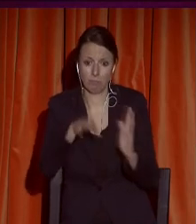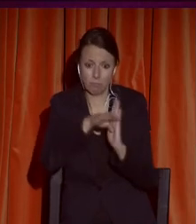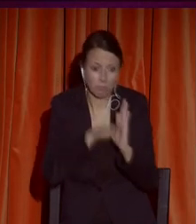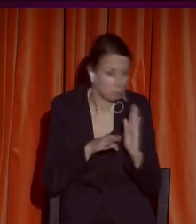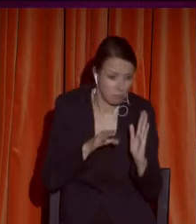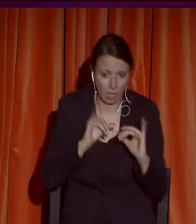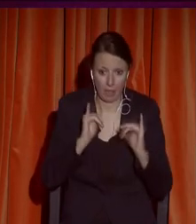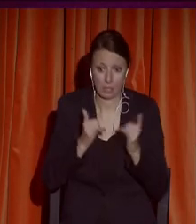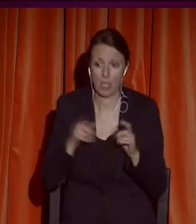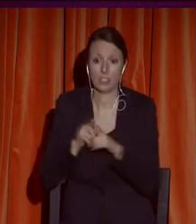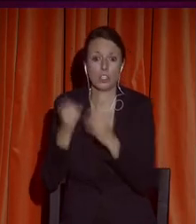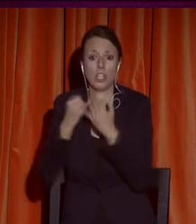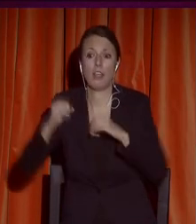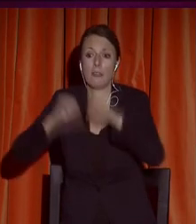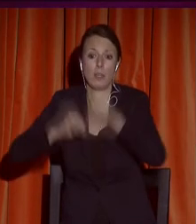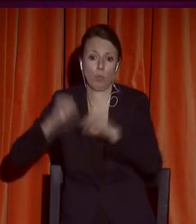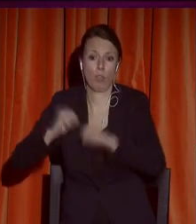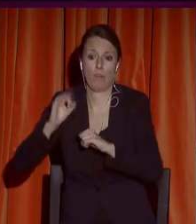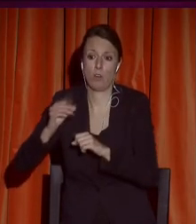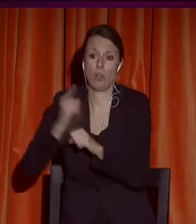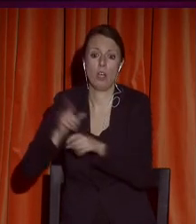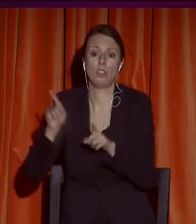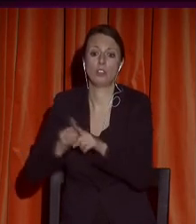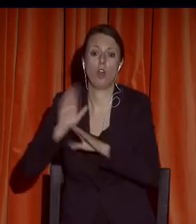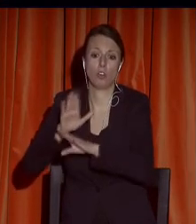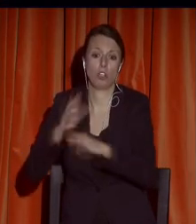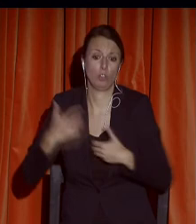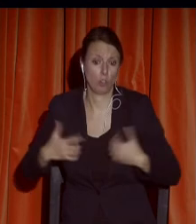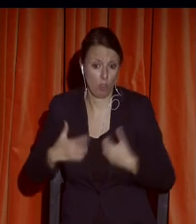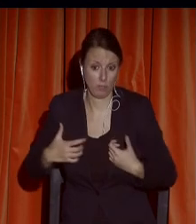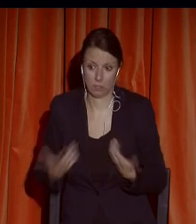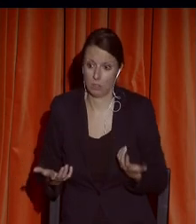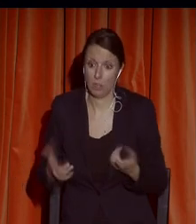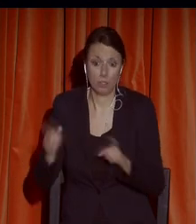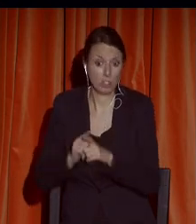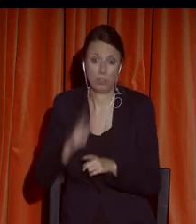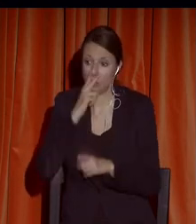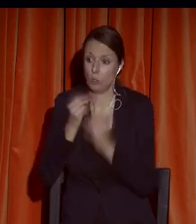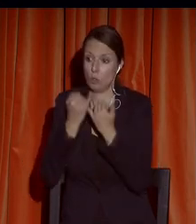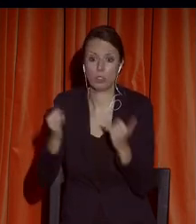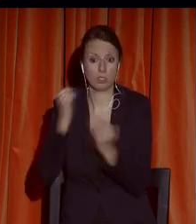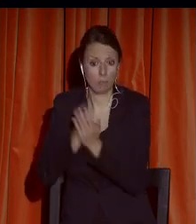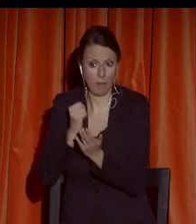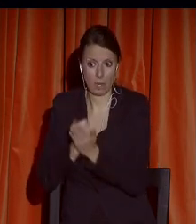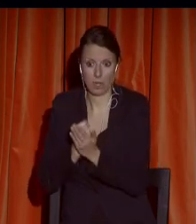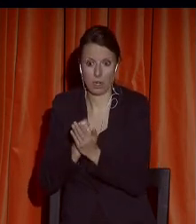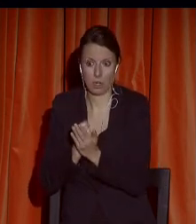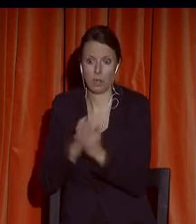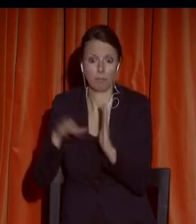orzecznictwie rozbudowanym orzecznictwie Trybunału dotyczącym kwestii ochrony środowiska. Tam również znajdujemy wiele kwestii,